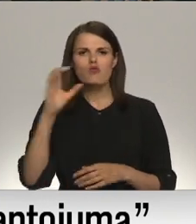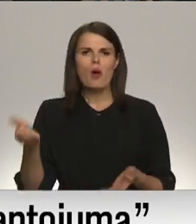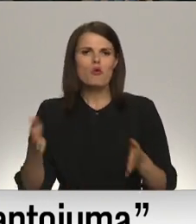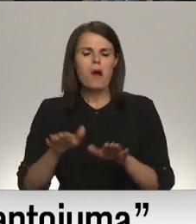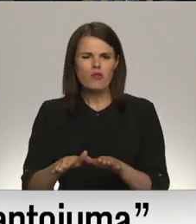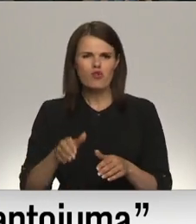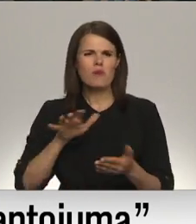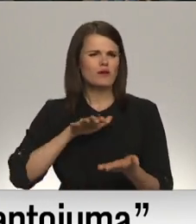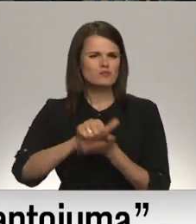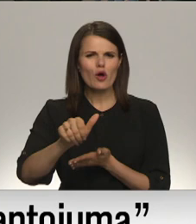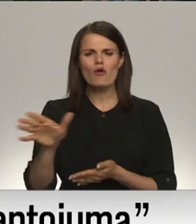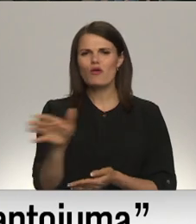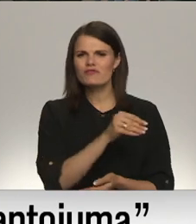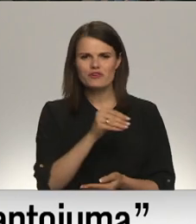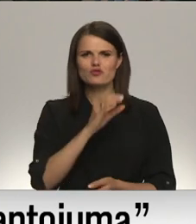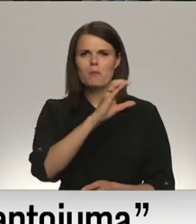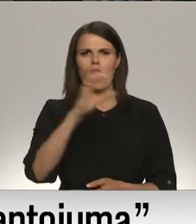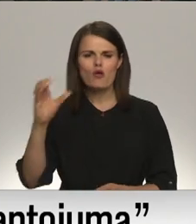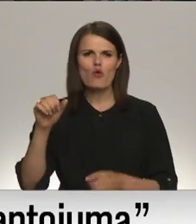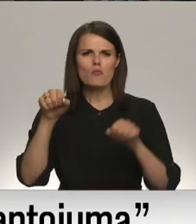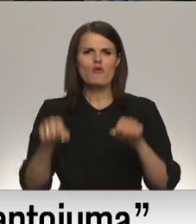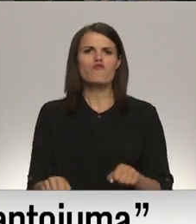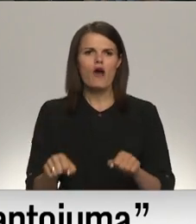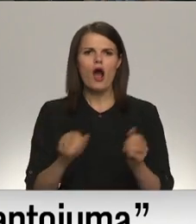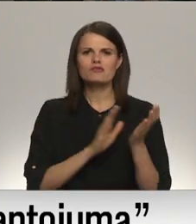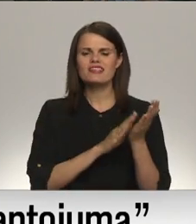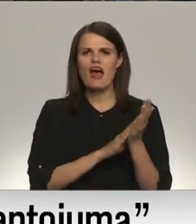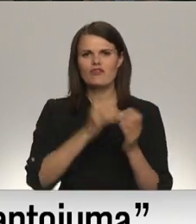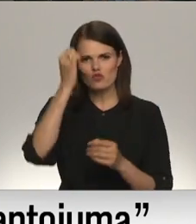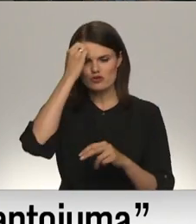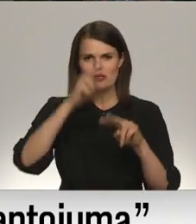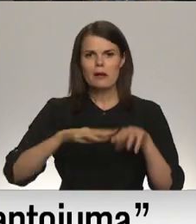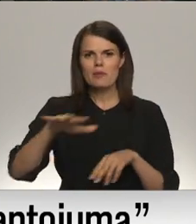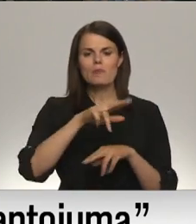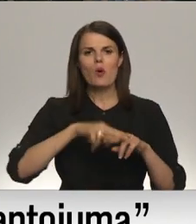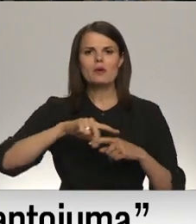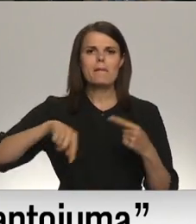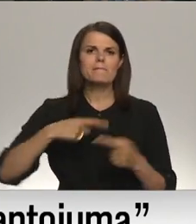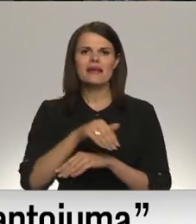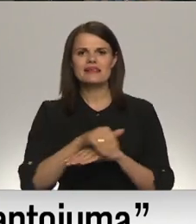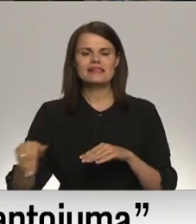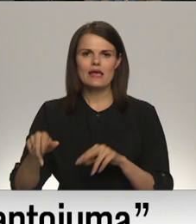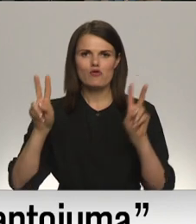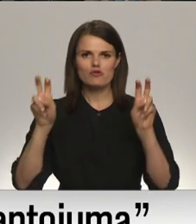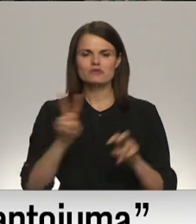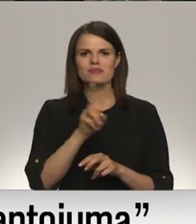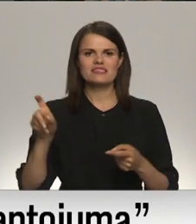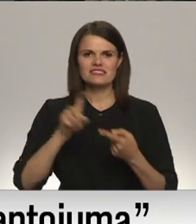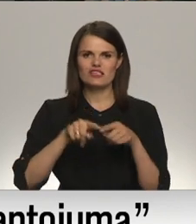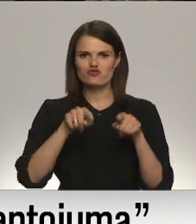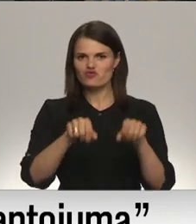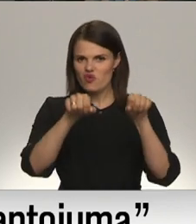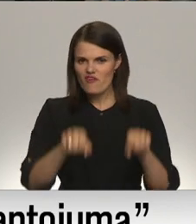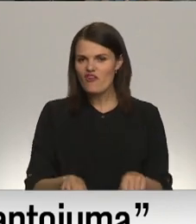režīmu, slavinošos pieminekļus, citu simboliku, kā arī mainīt ielu nosaukums, kas ir saistīts ar šo režīmu.